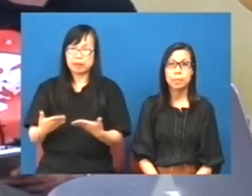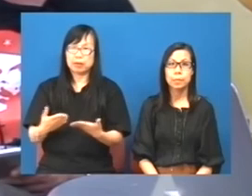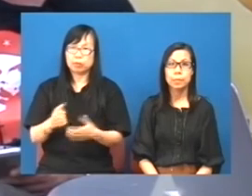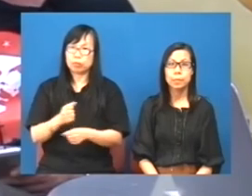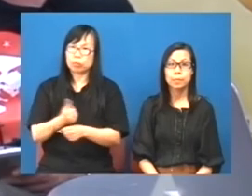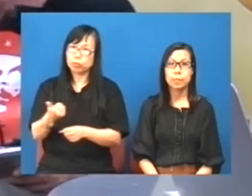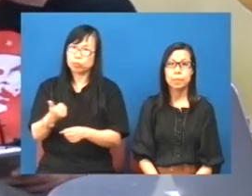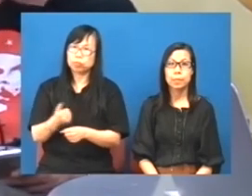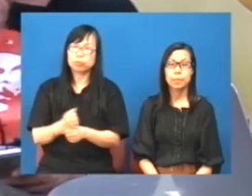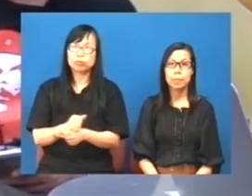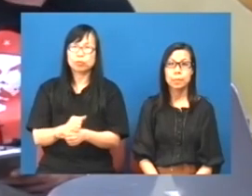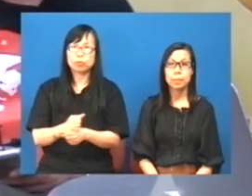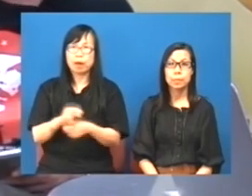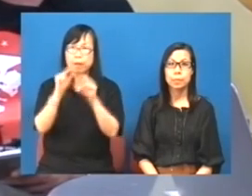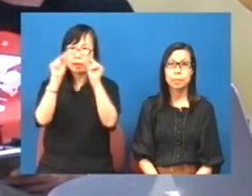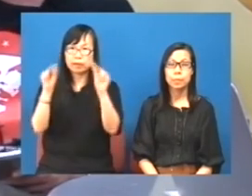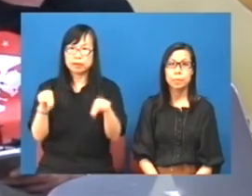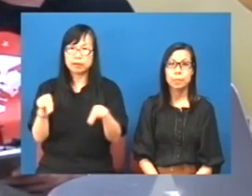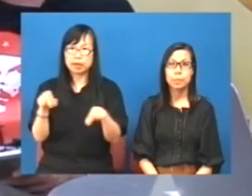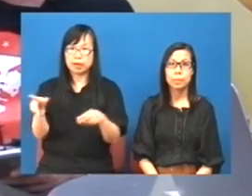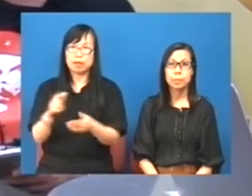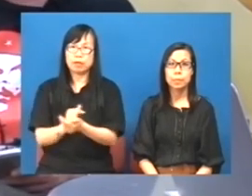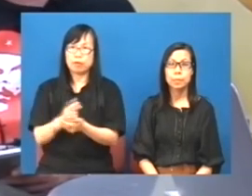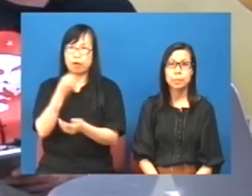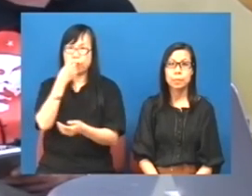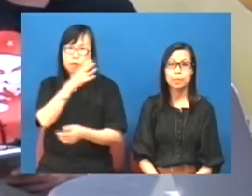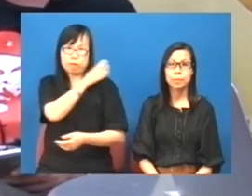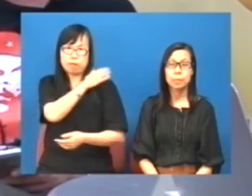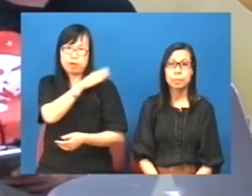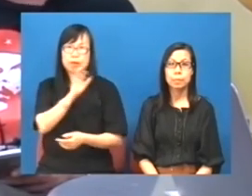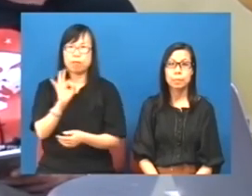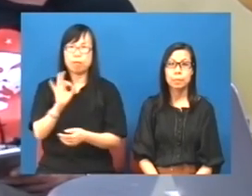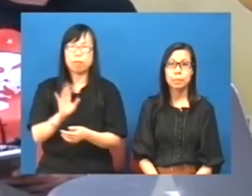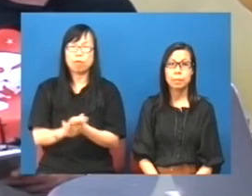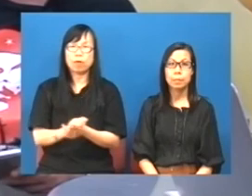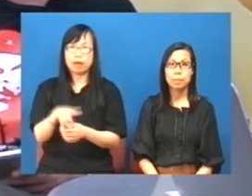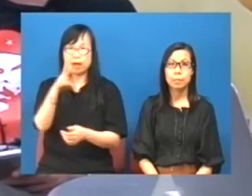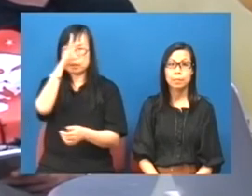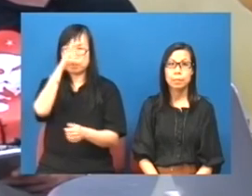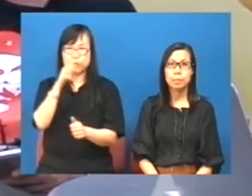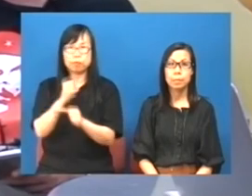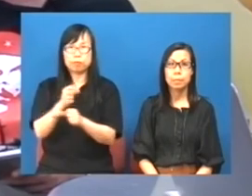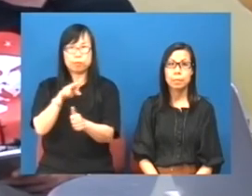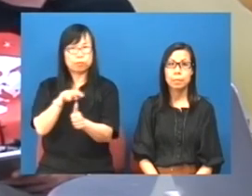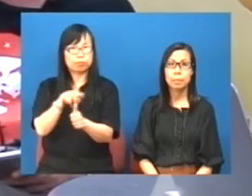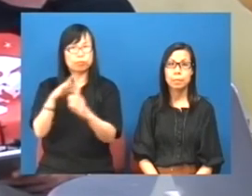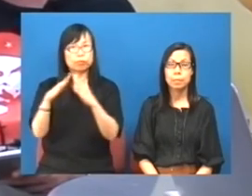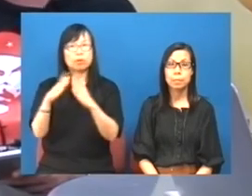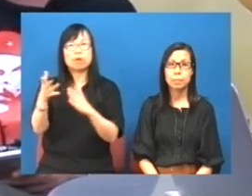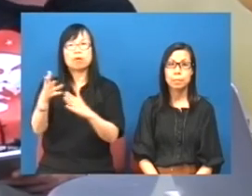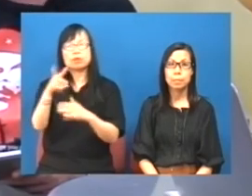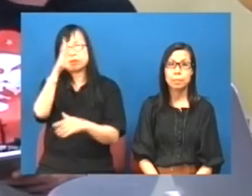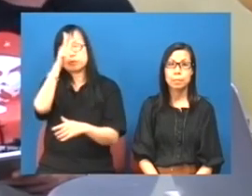現在我們那個問題就是我們的主場館是沒有人做主場館的是政府做主場館政府又覺得有什麼所